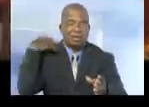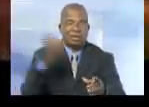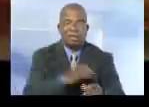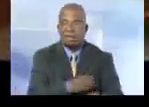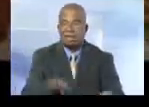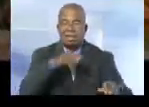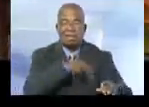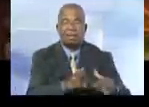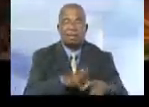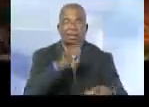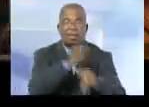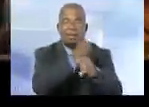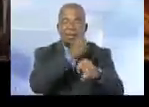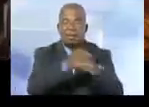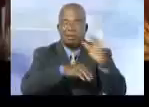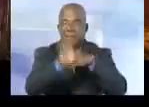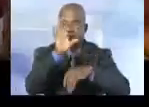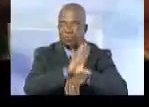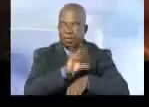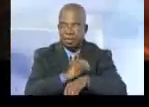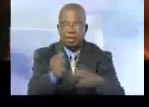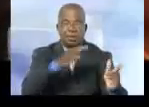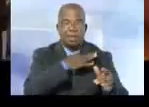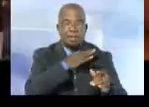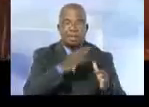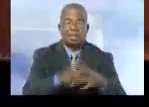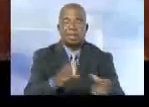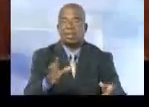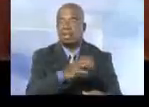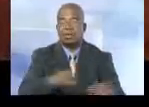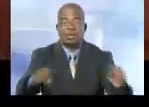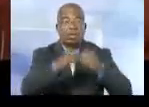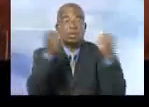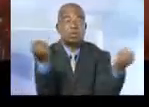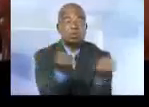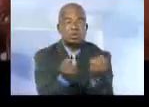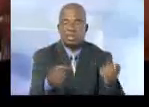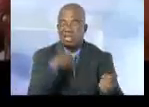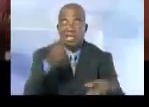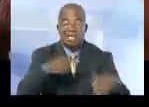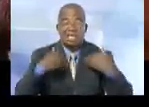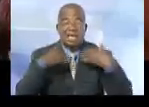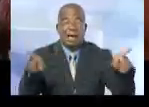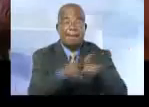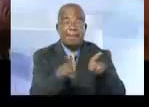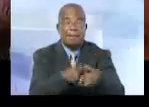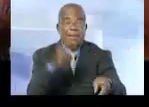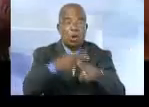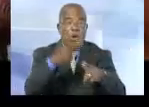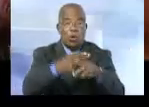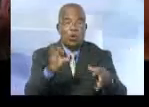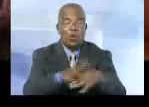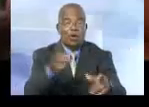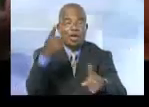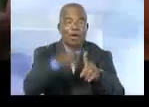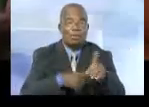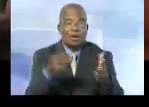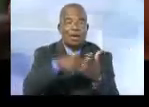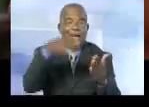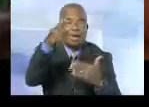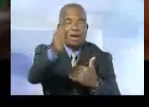Côte d'Ivoire, une délégation de la société Mars, avec à sa tête le président du conseil d'administration, M. Grant